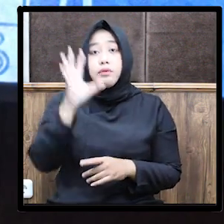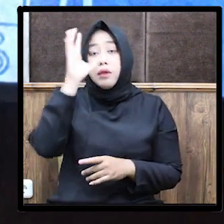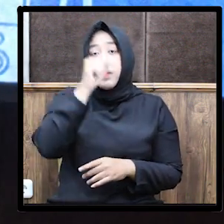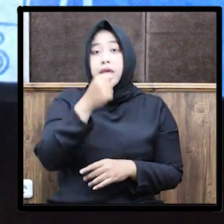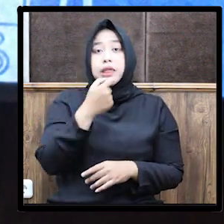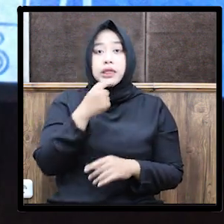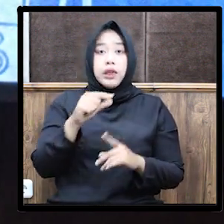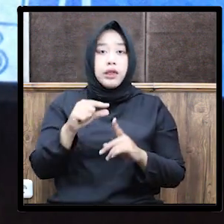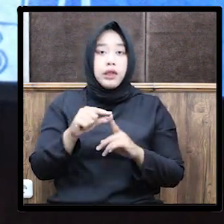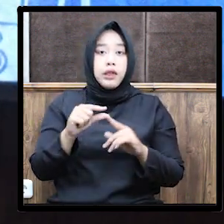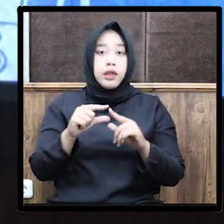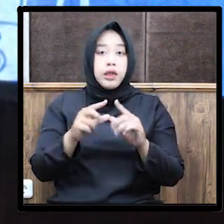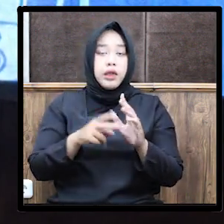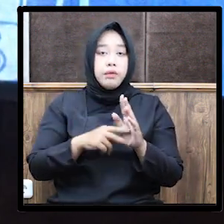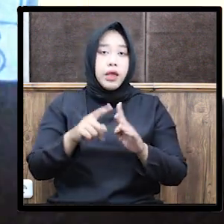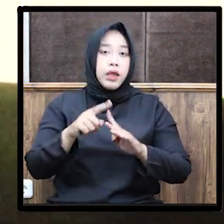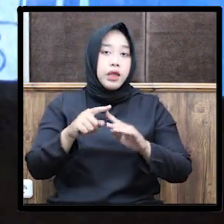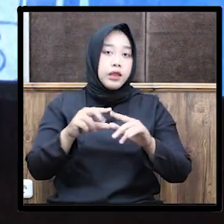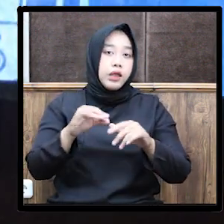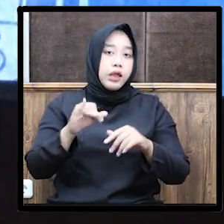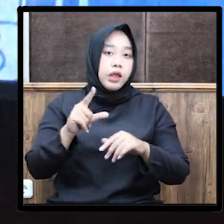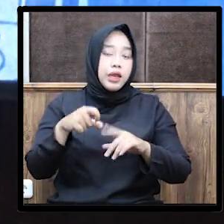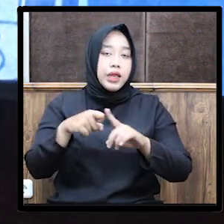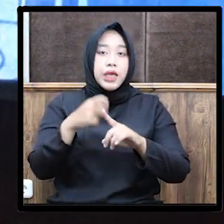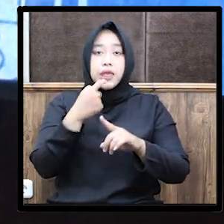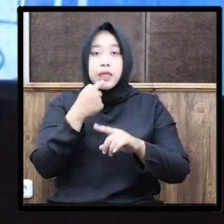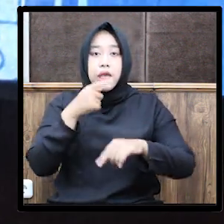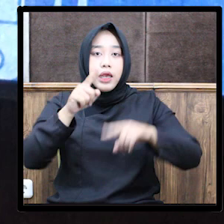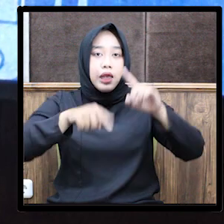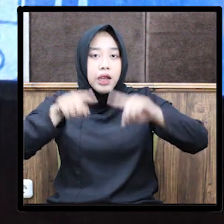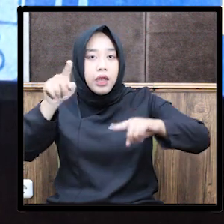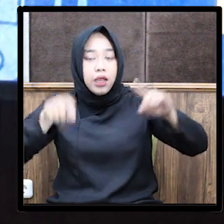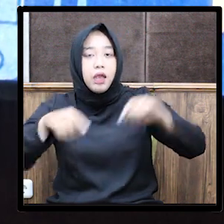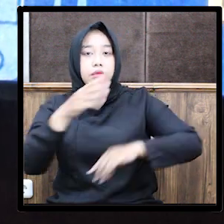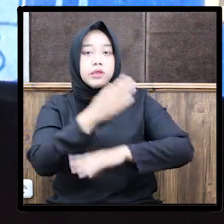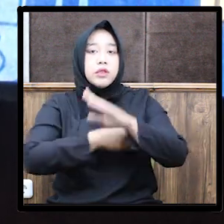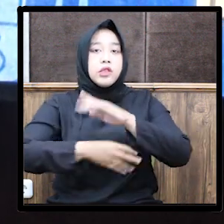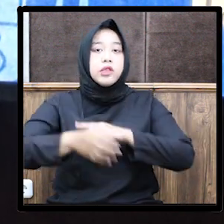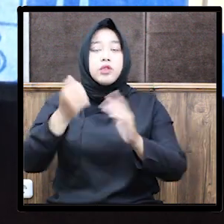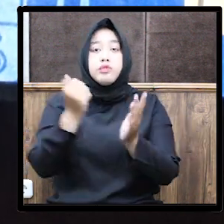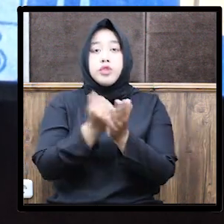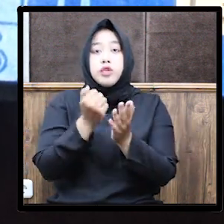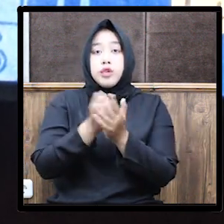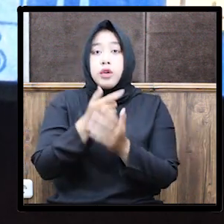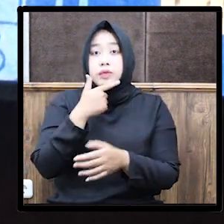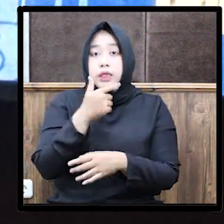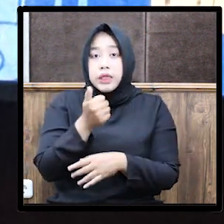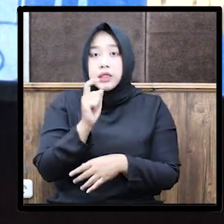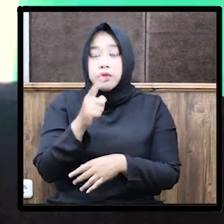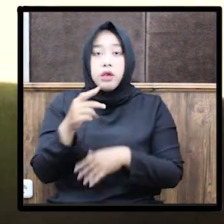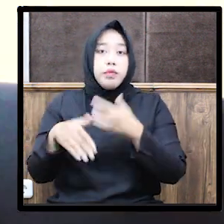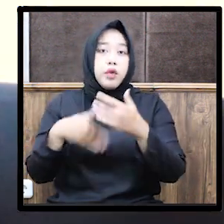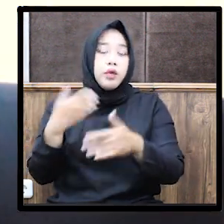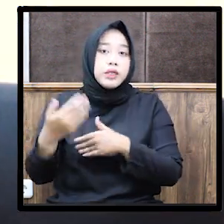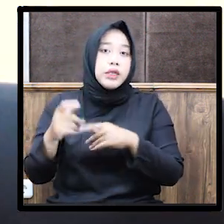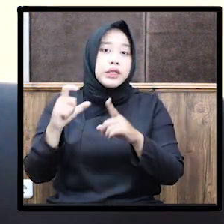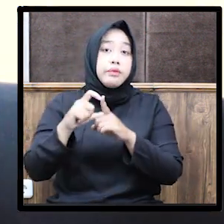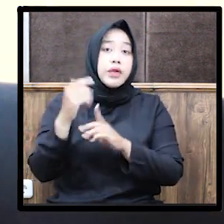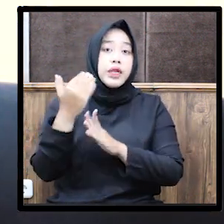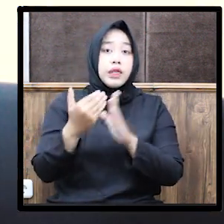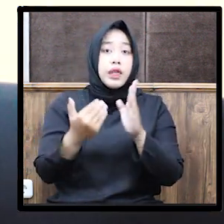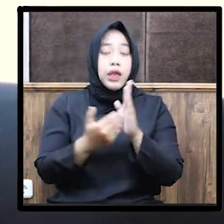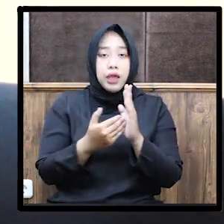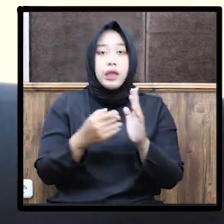gitu ya. Itu yang jadi catatan. Pemahaman pantarleh soal ragam disabilitas itu menjadi sangat